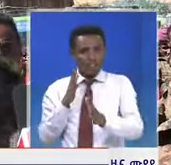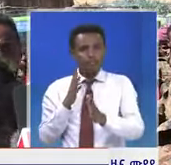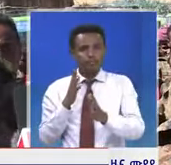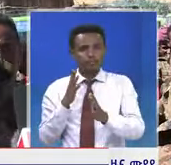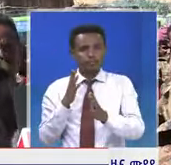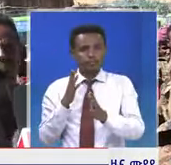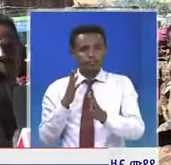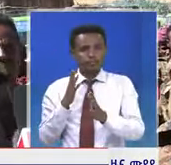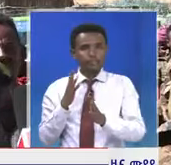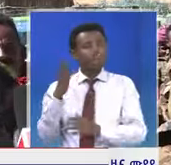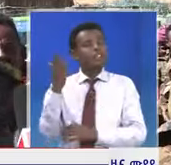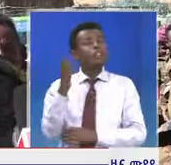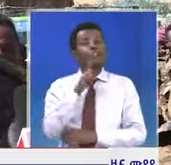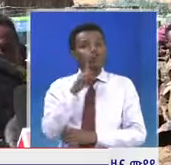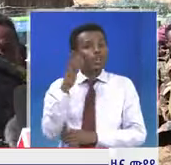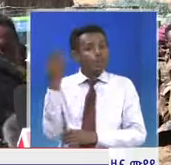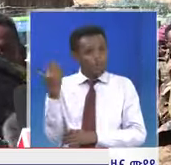ነው የነበረው።